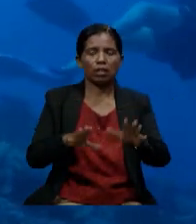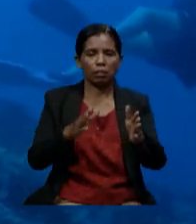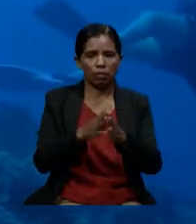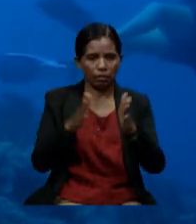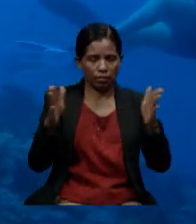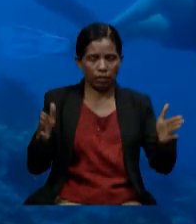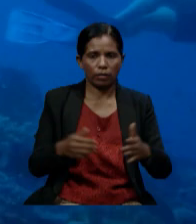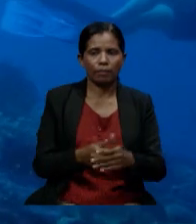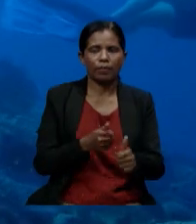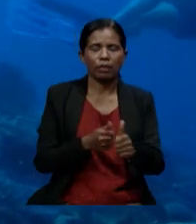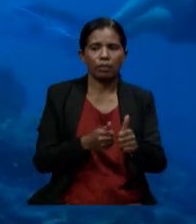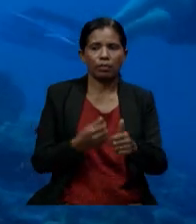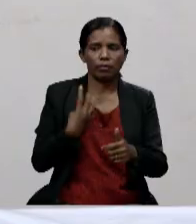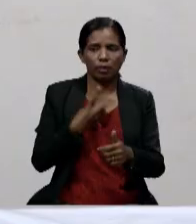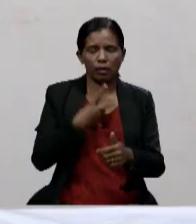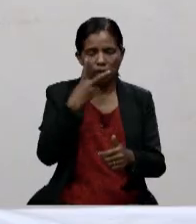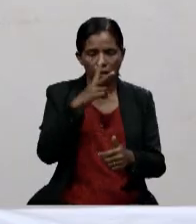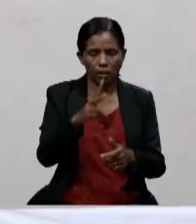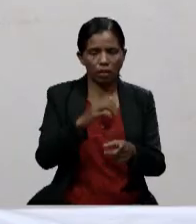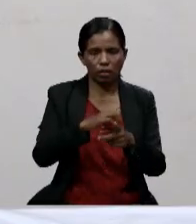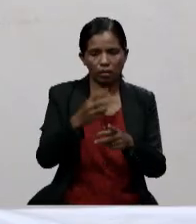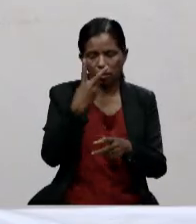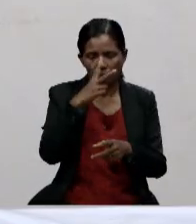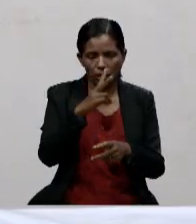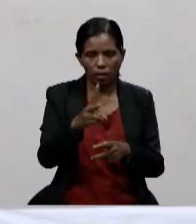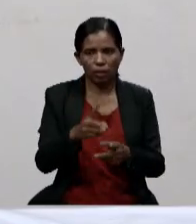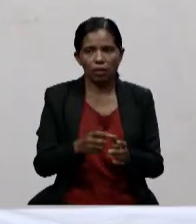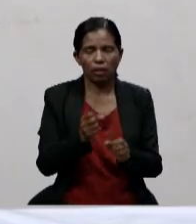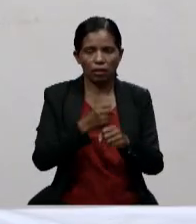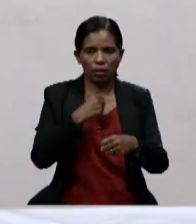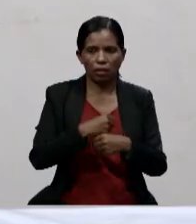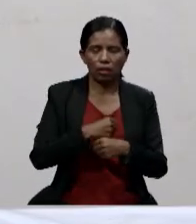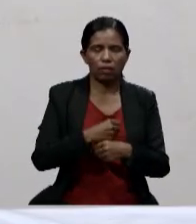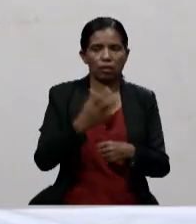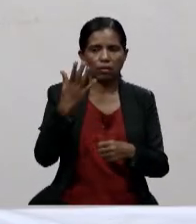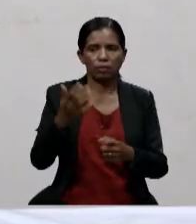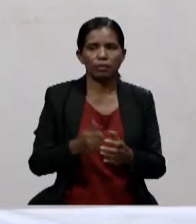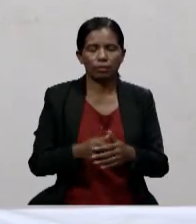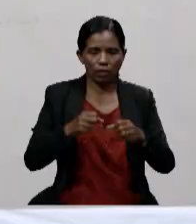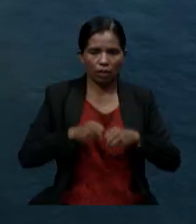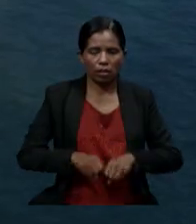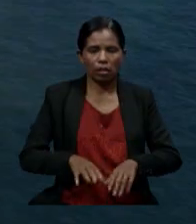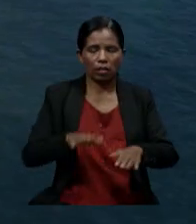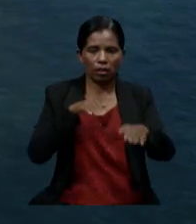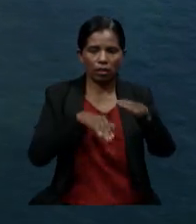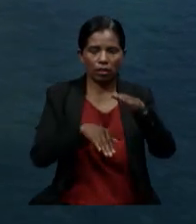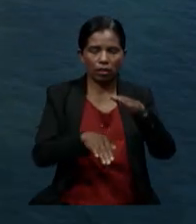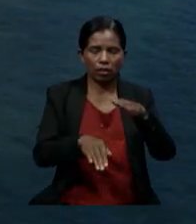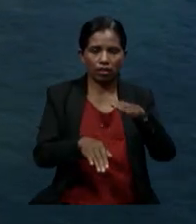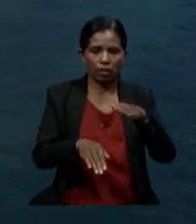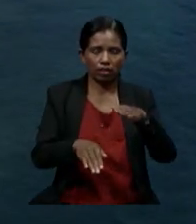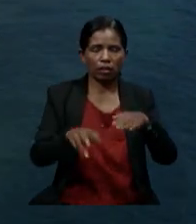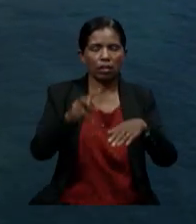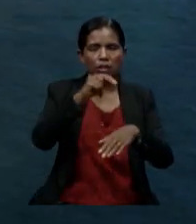είχα rapid assessment, assessment rapid να πέκε χάλο είχα τάση πάρτε νόρτε